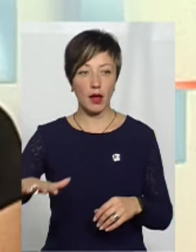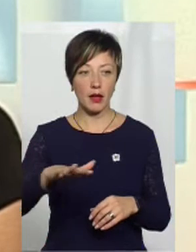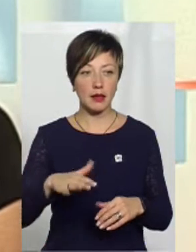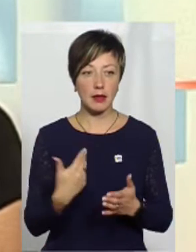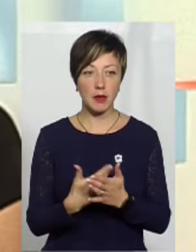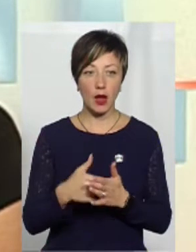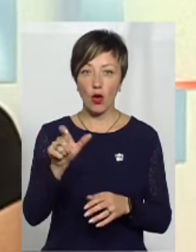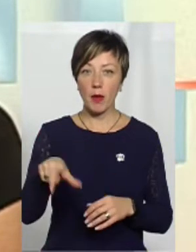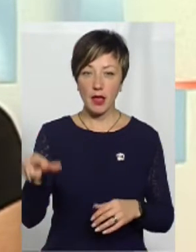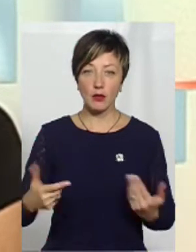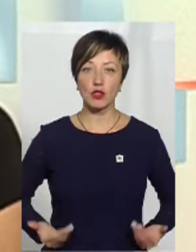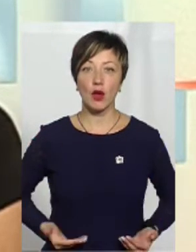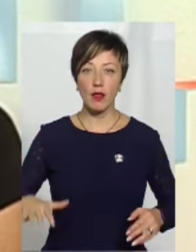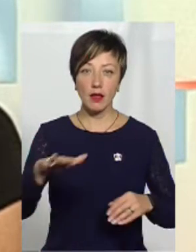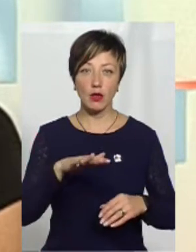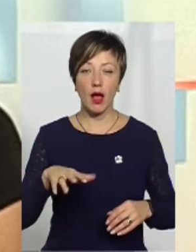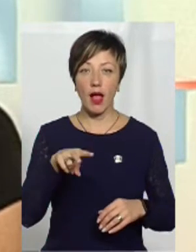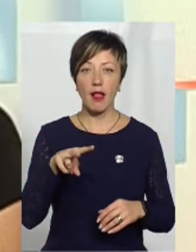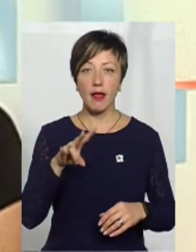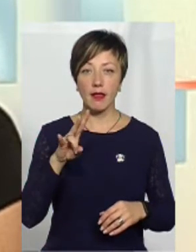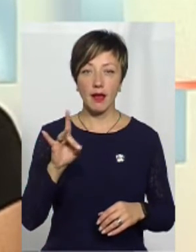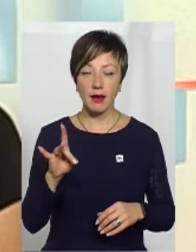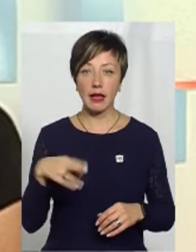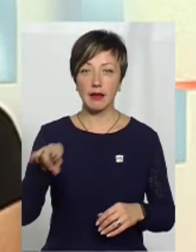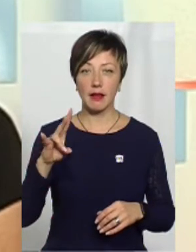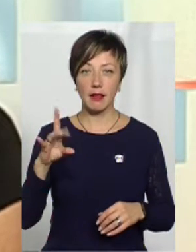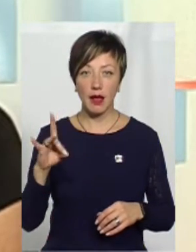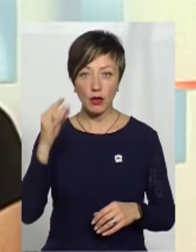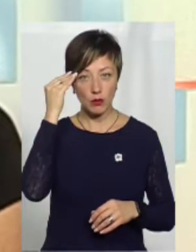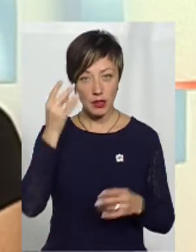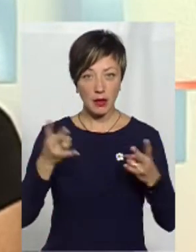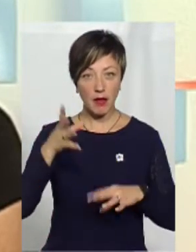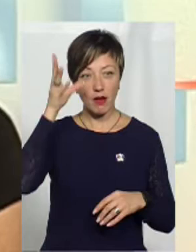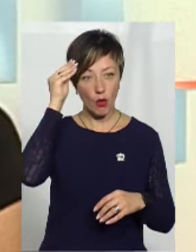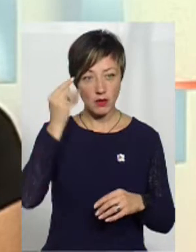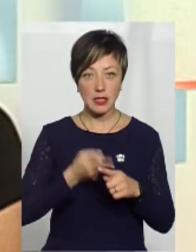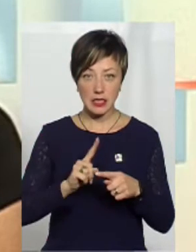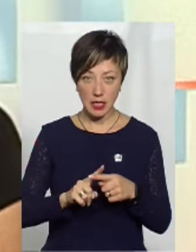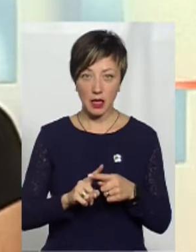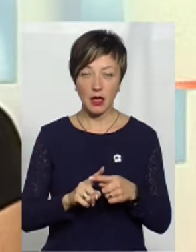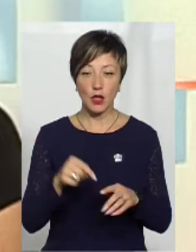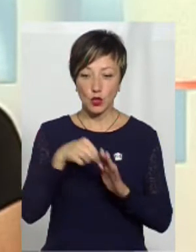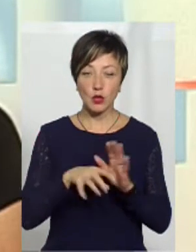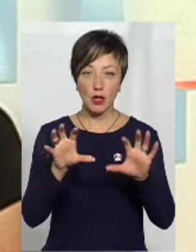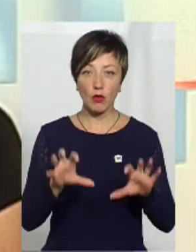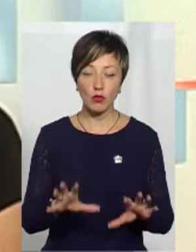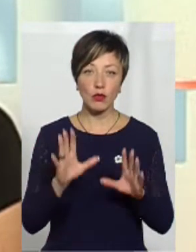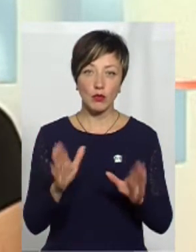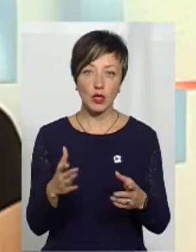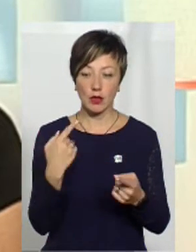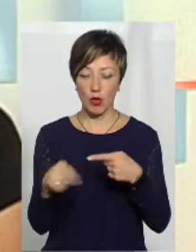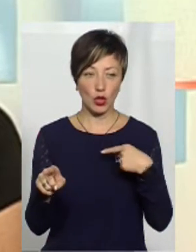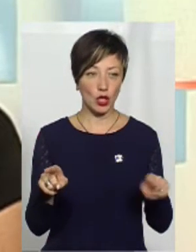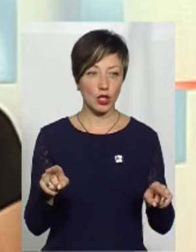і, наприклад, громадян, які проживають на території ЛНР і ДНР, точку зору яких також необхідно враховувати, тому що це суть цього закону, вони будуть